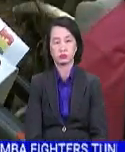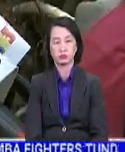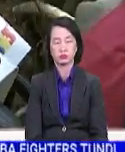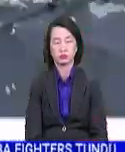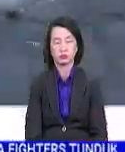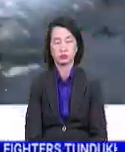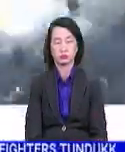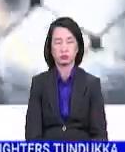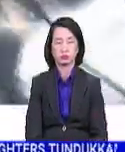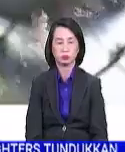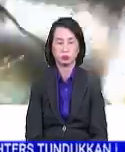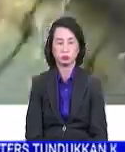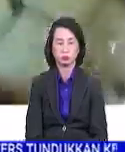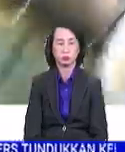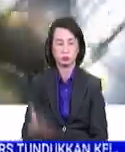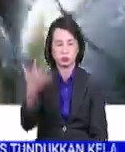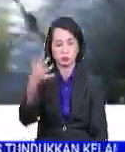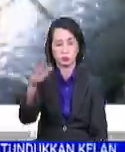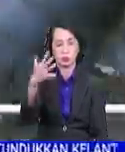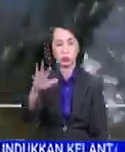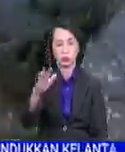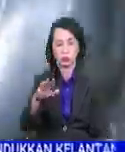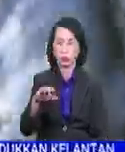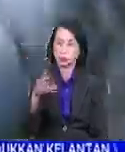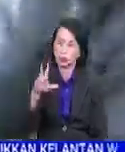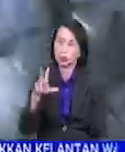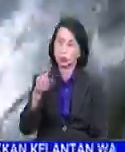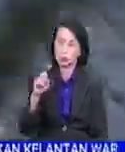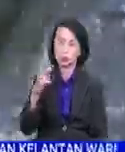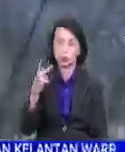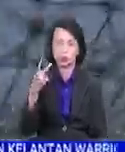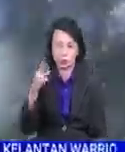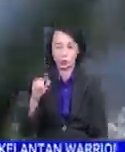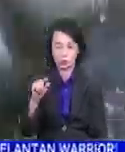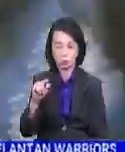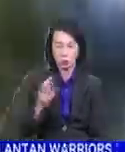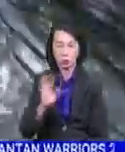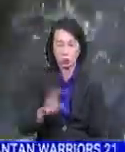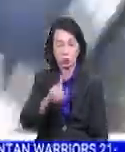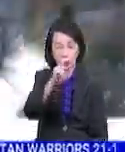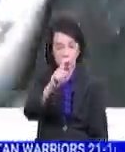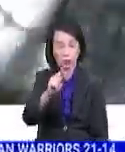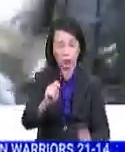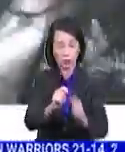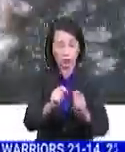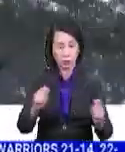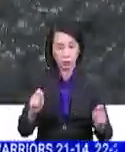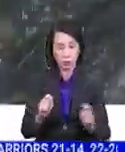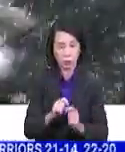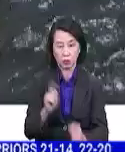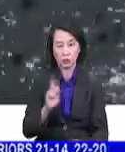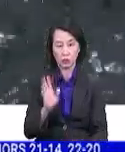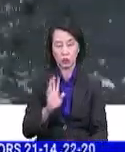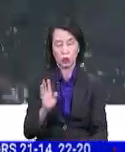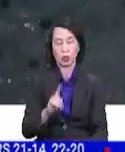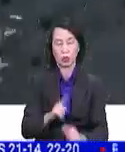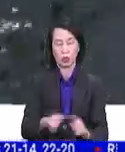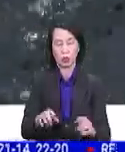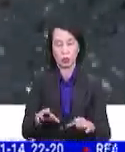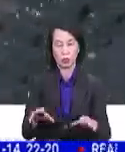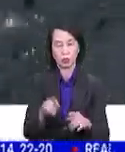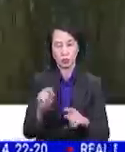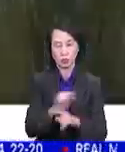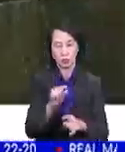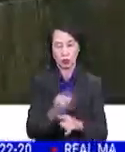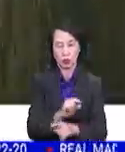kata dalam 15 ke 20 kilo macam itulah. Sebab bukan satu tempat saja kita yang buat apa kita